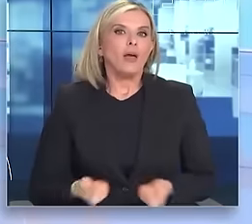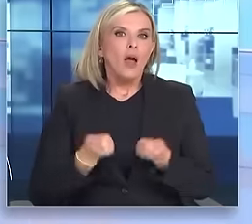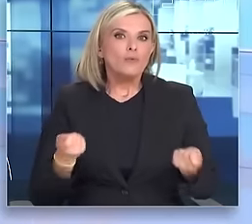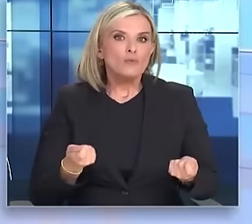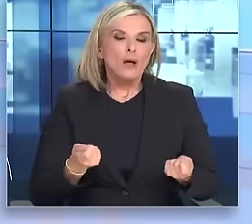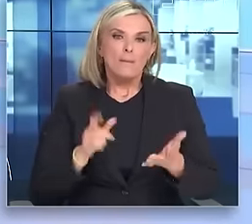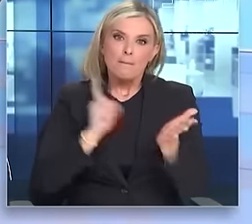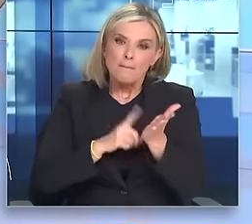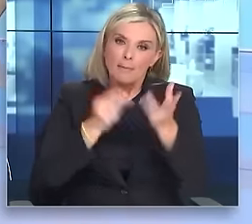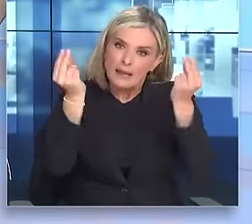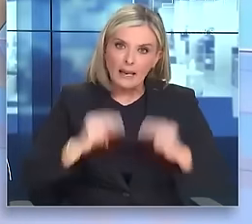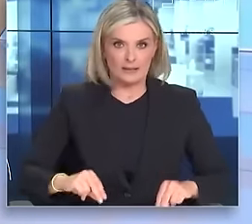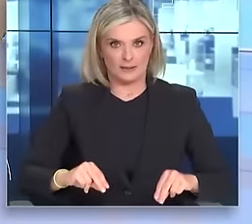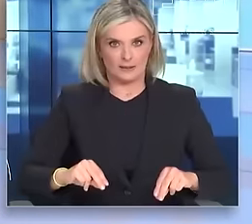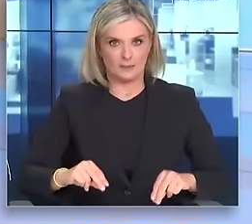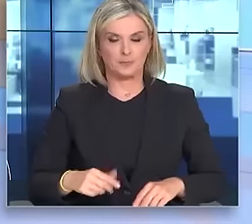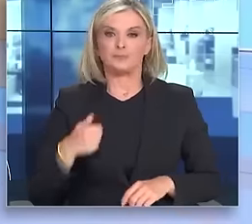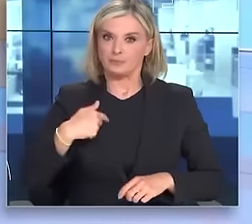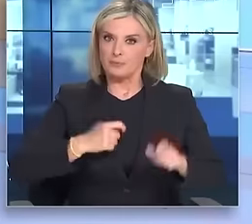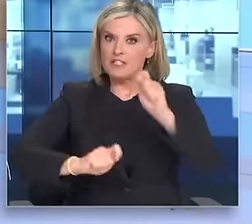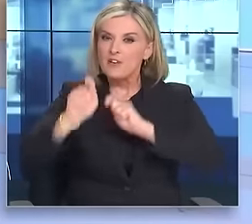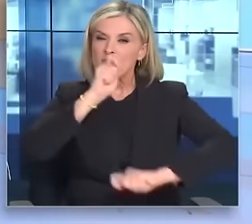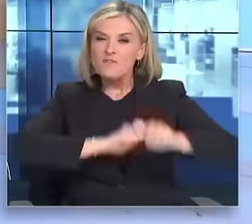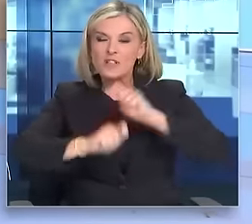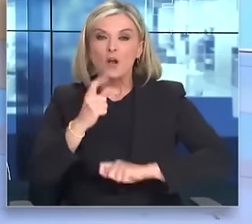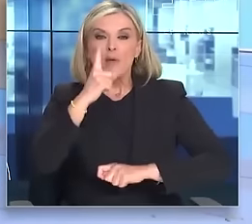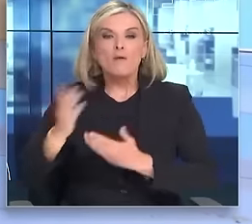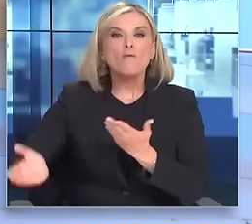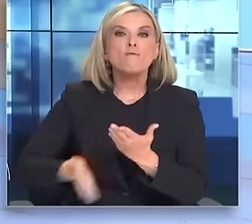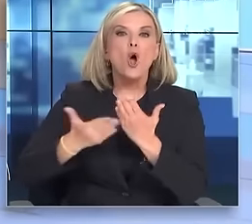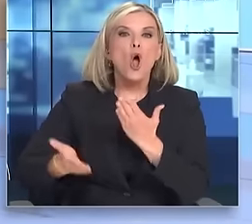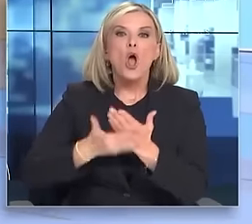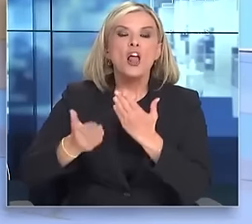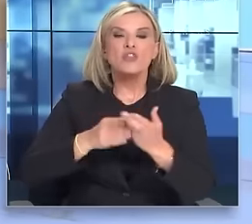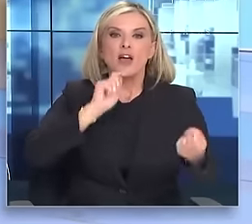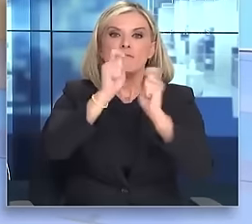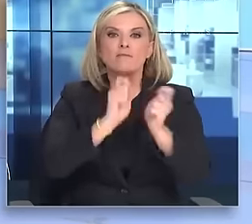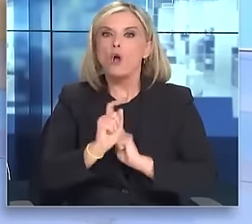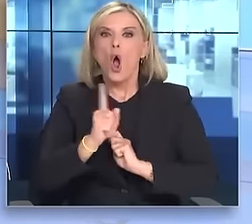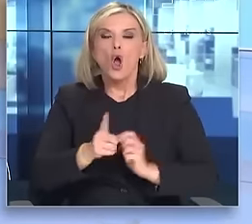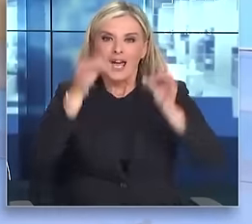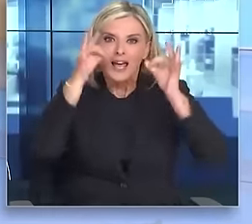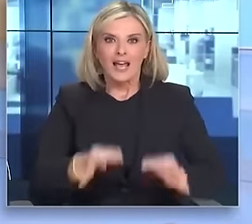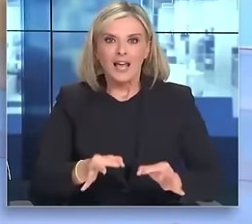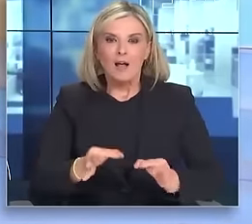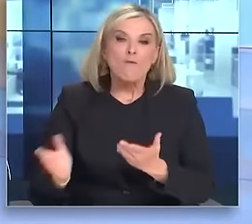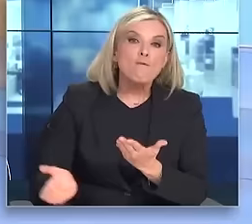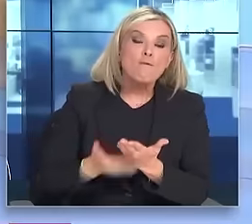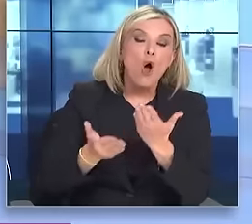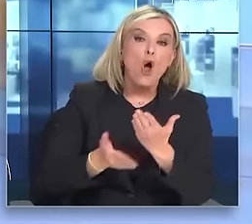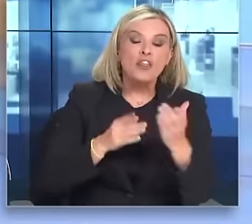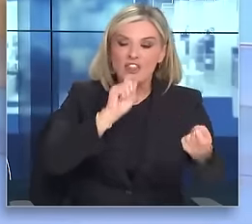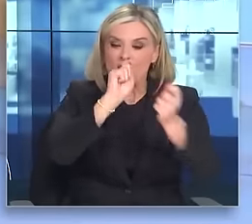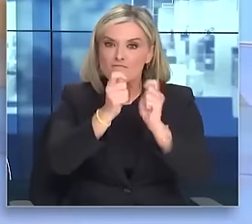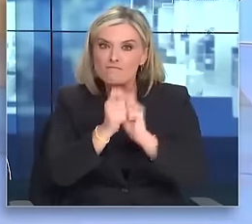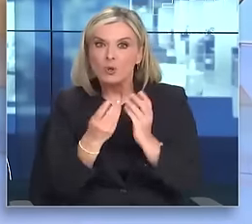εξηγήσω. Δημιουργούμε ένα συμπληρωματικό ψηφιακό βοήθημα. Συμπληρωματικό, δεν υποκαθιστούμε το σχολείο. Και ερχόμαστε και λέμε,